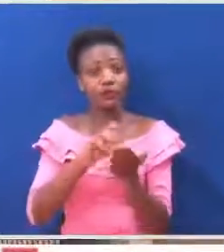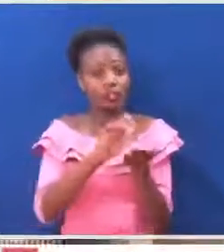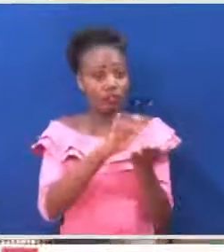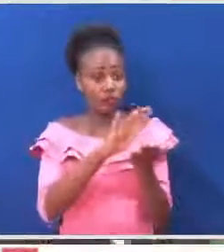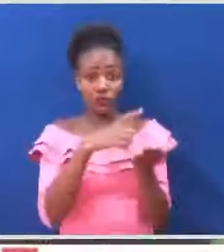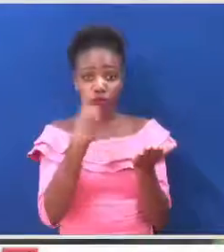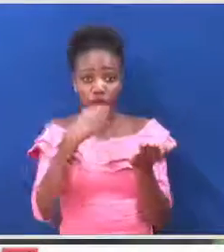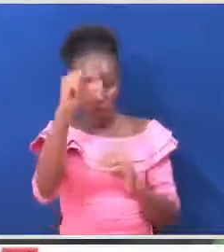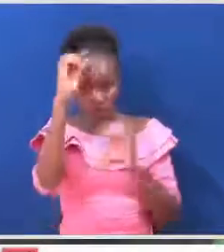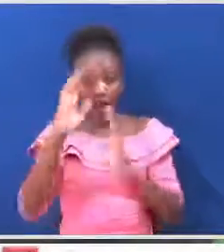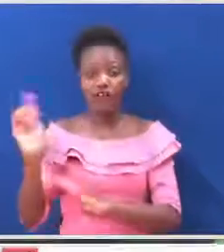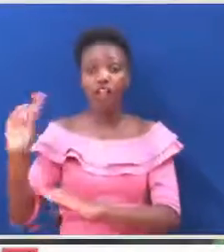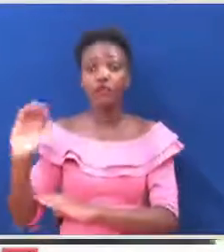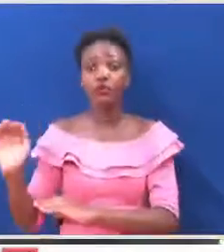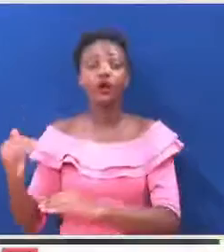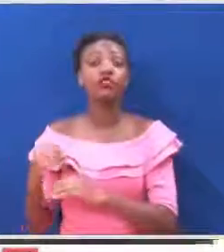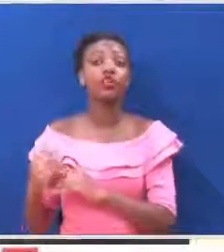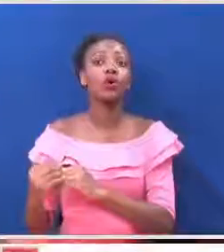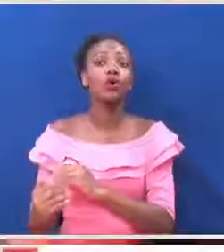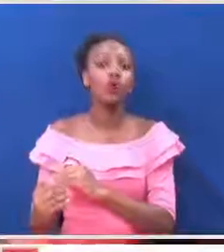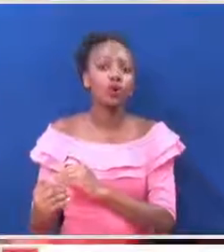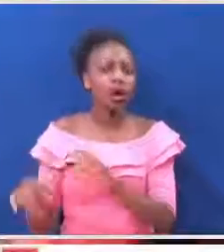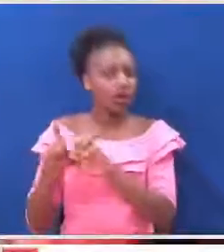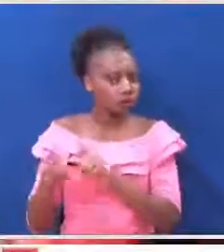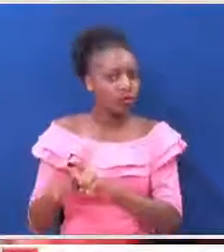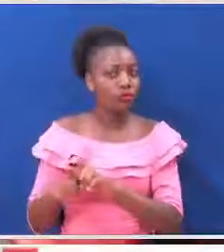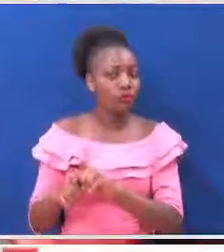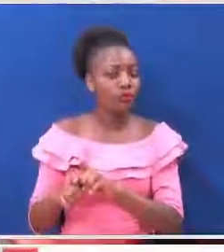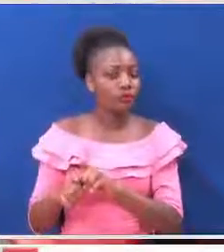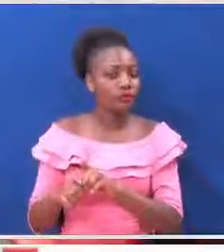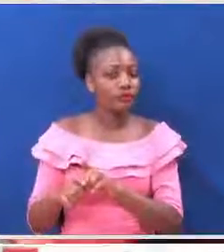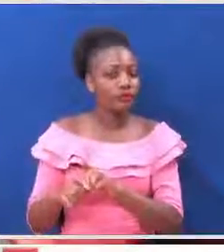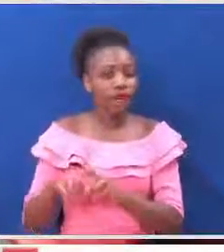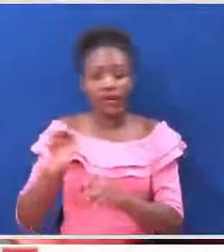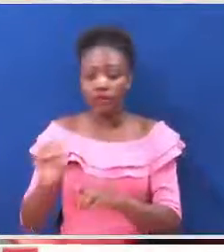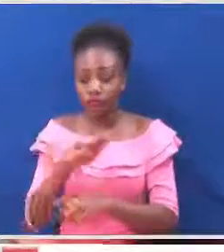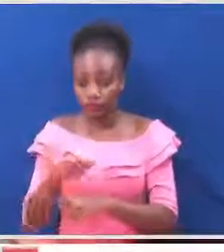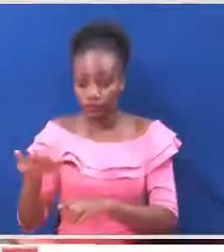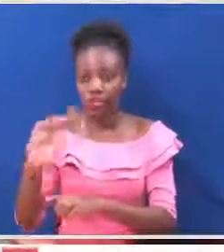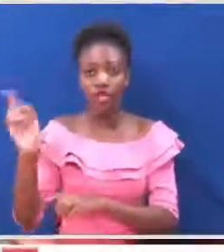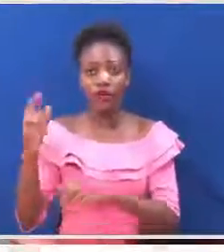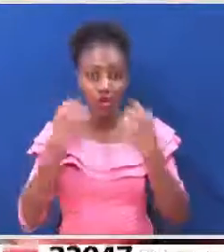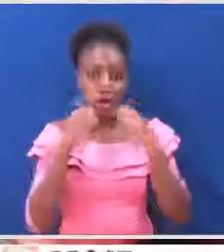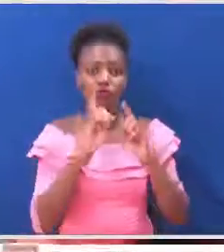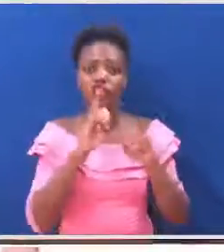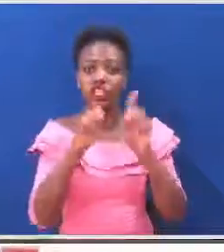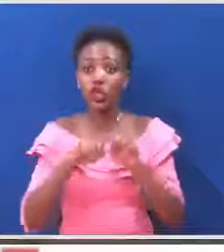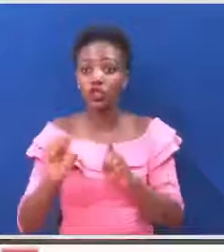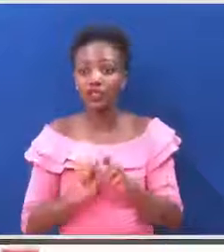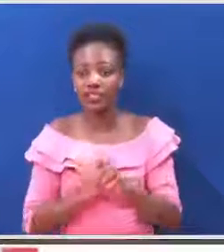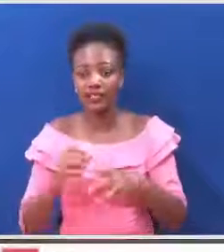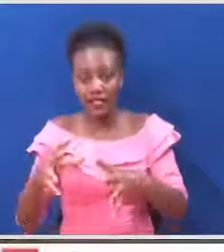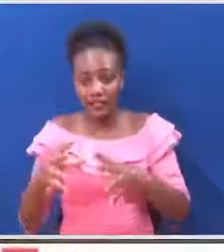mamani kwa gav wa nairobi mike mko kama ilish na bue la kati nairobi tayari la